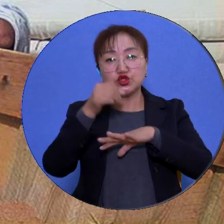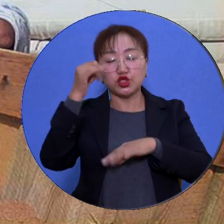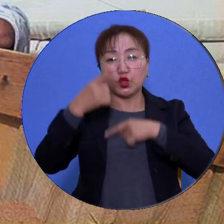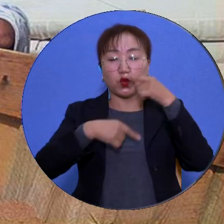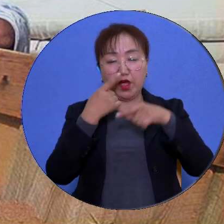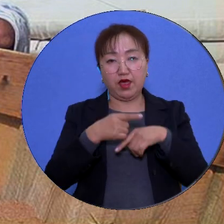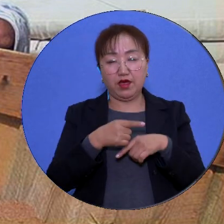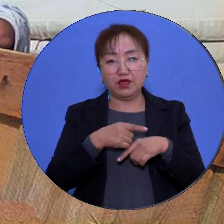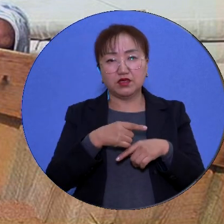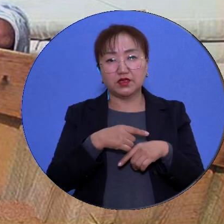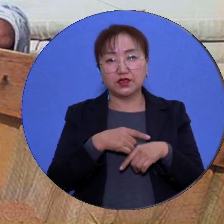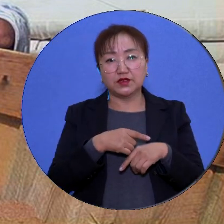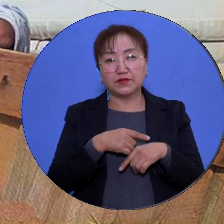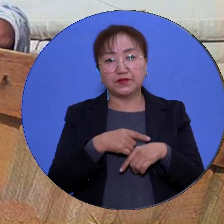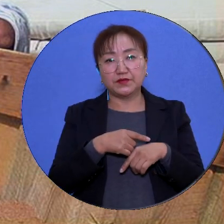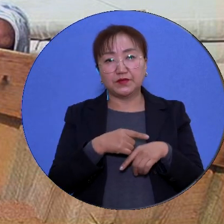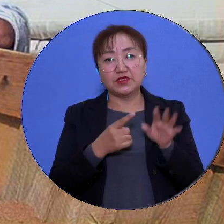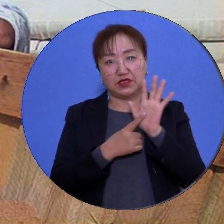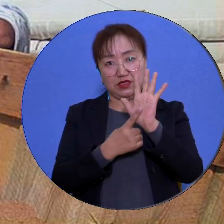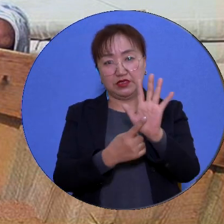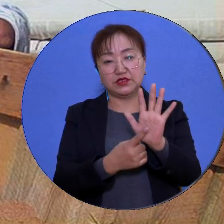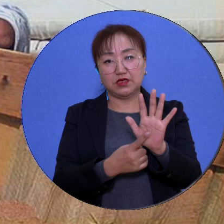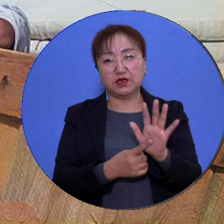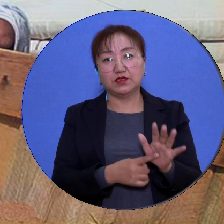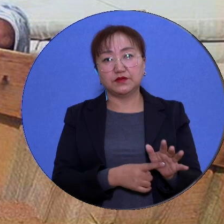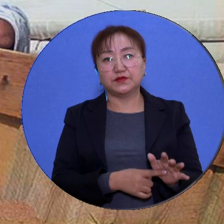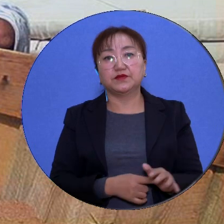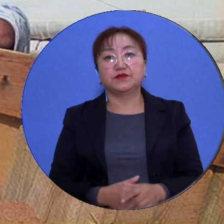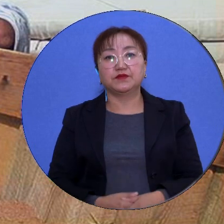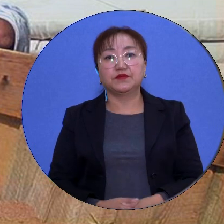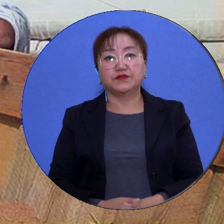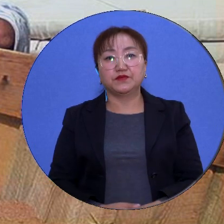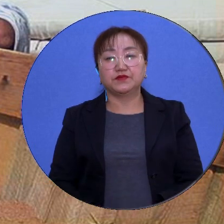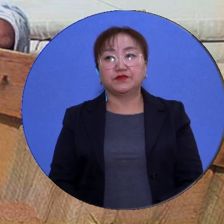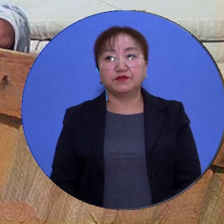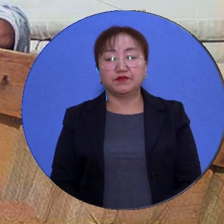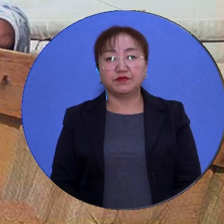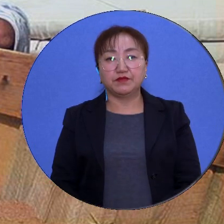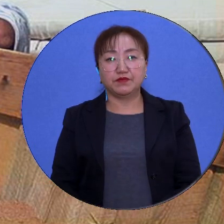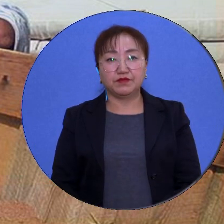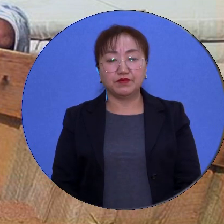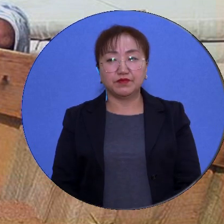གི གི སྤུང ནས ཉགས སྤུག